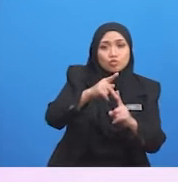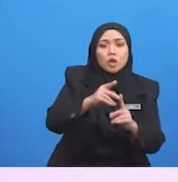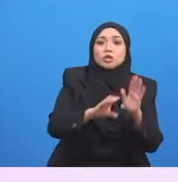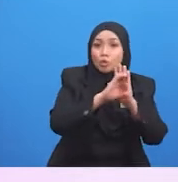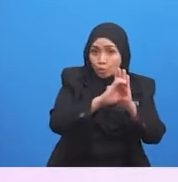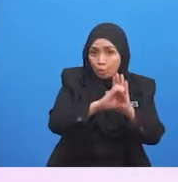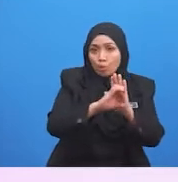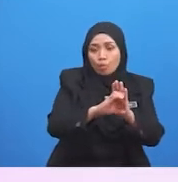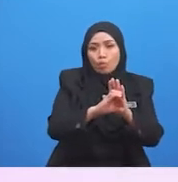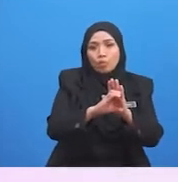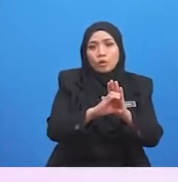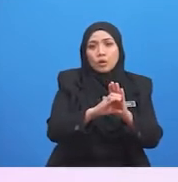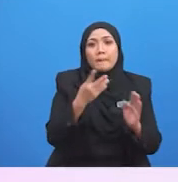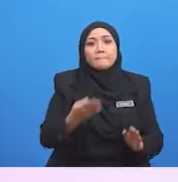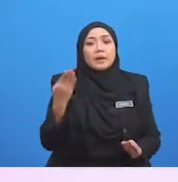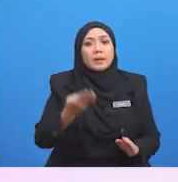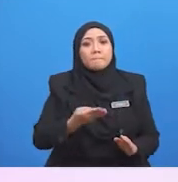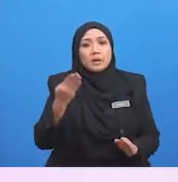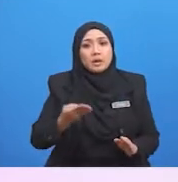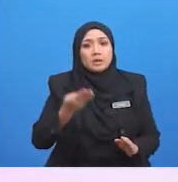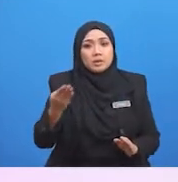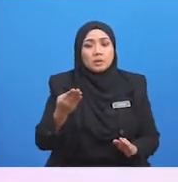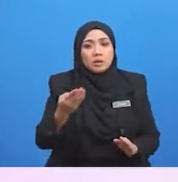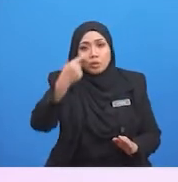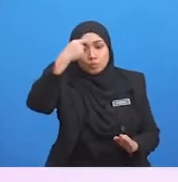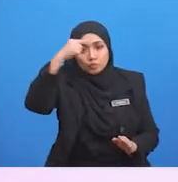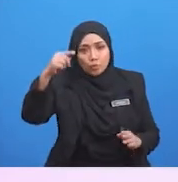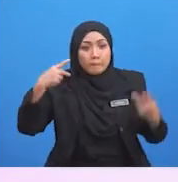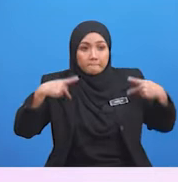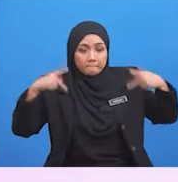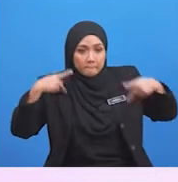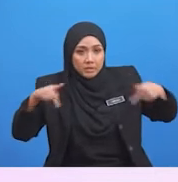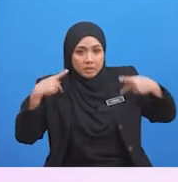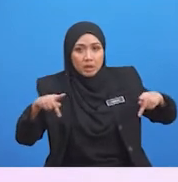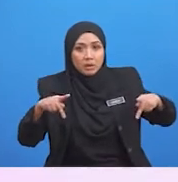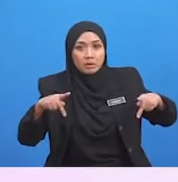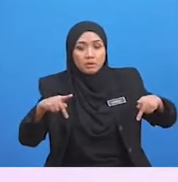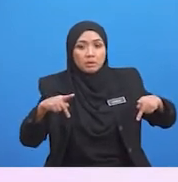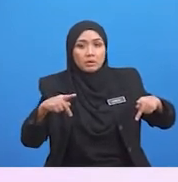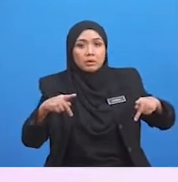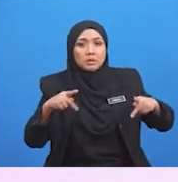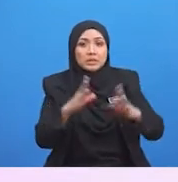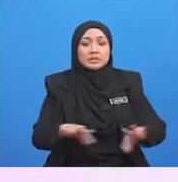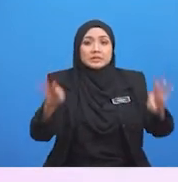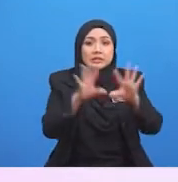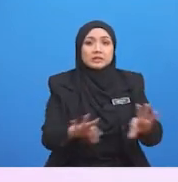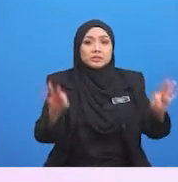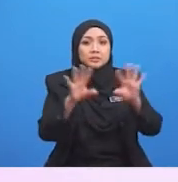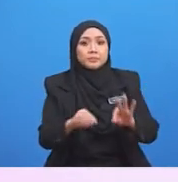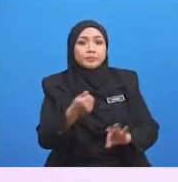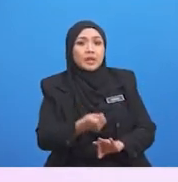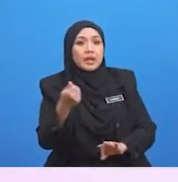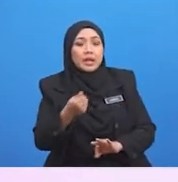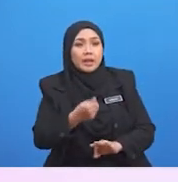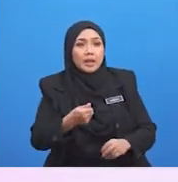Contohnya, produk yang sesuai untuk dipasarkan menggunakan saluran agihan ini adalah seperti